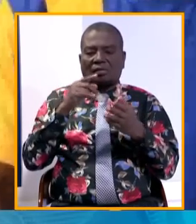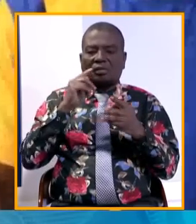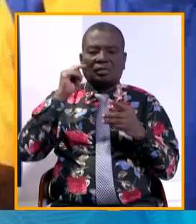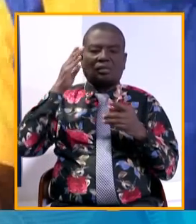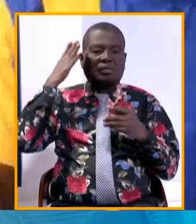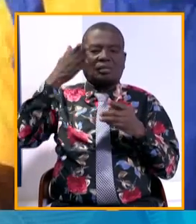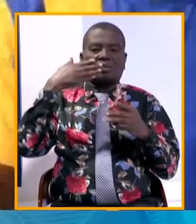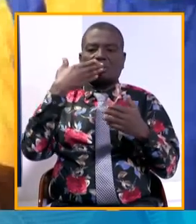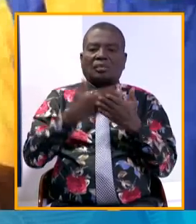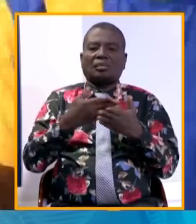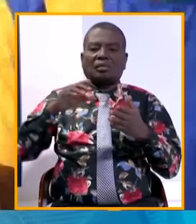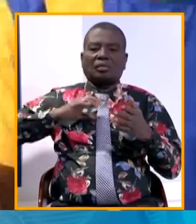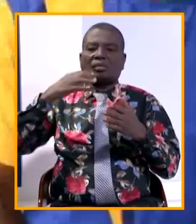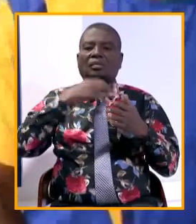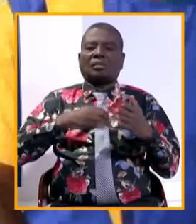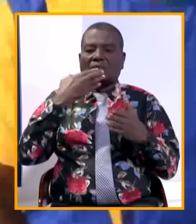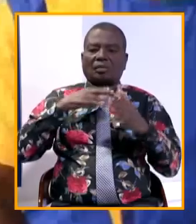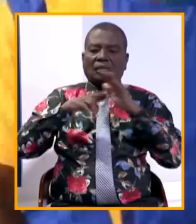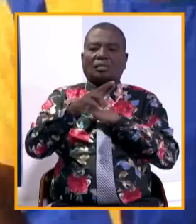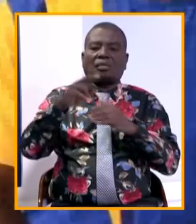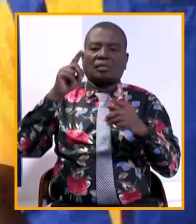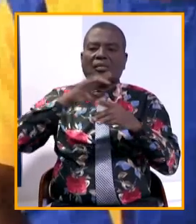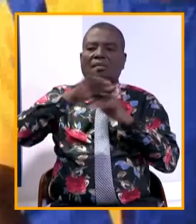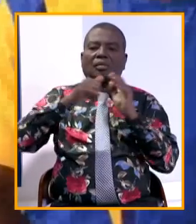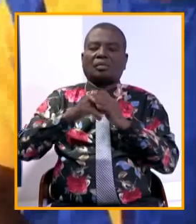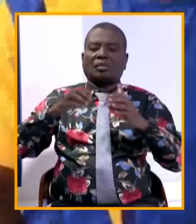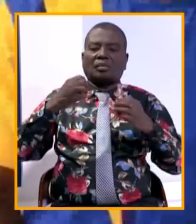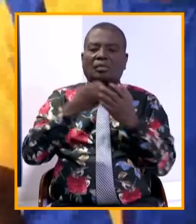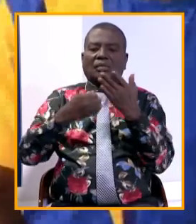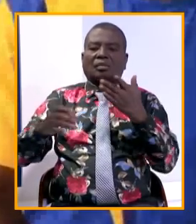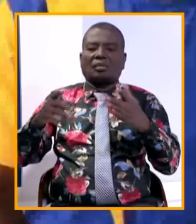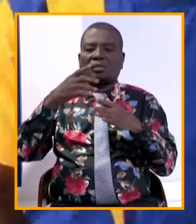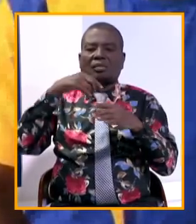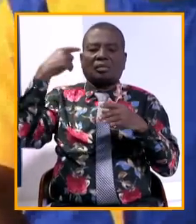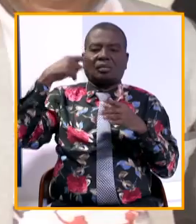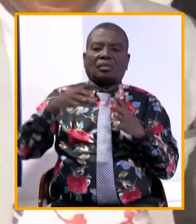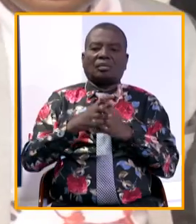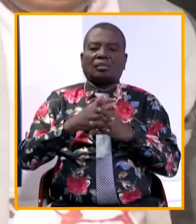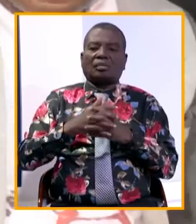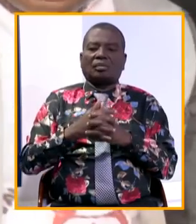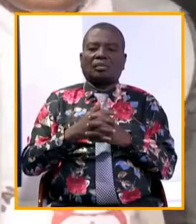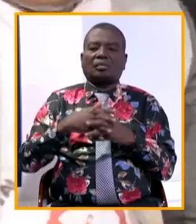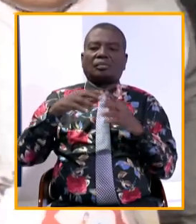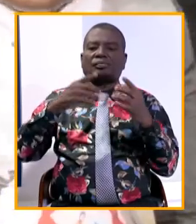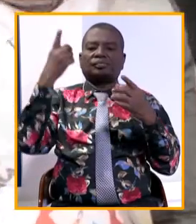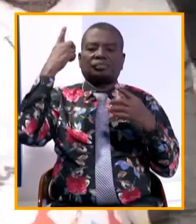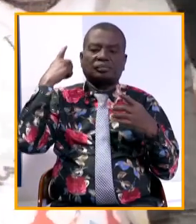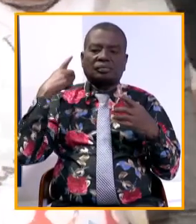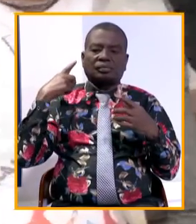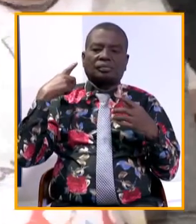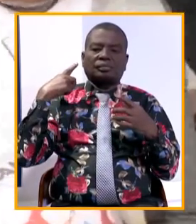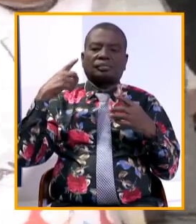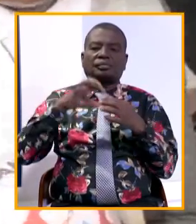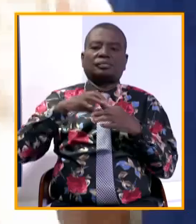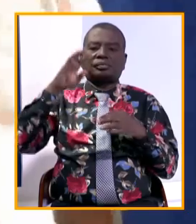élèves et que, en tout cas, nous puissions rester toujours ensemble pour que Tanda aille de l'avant. Le député de Bondoukou, Noël